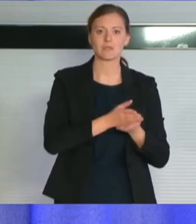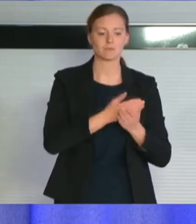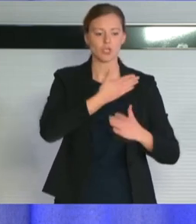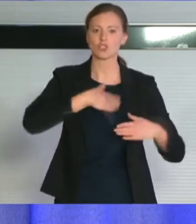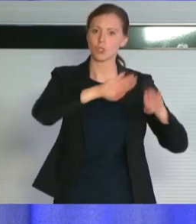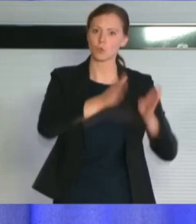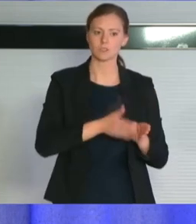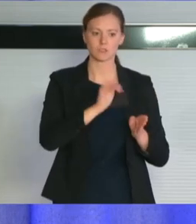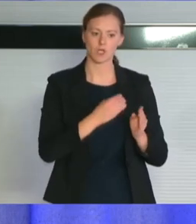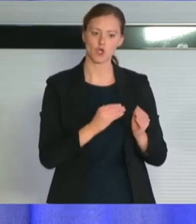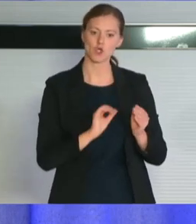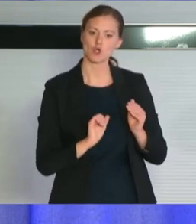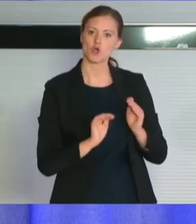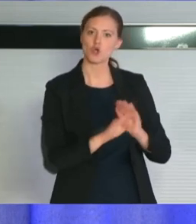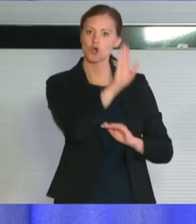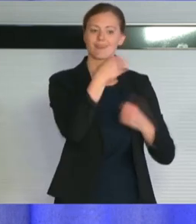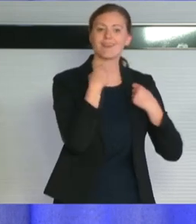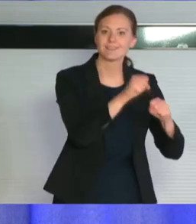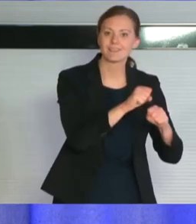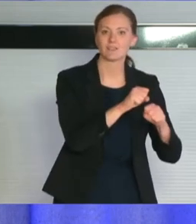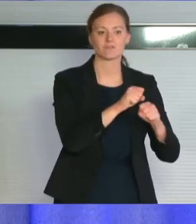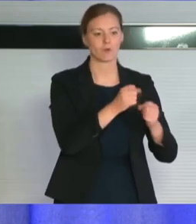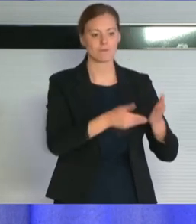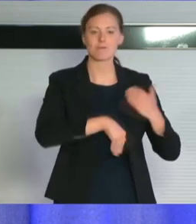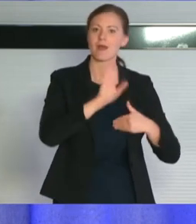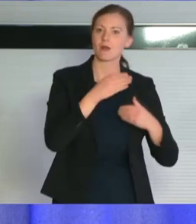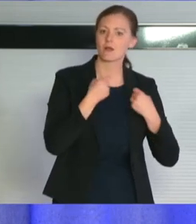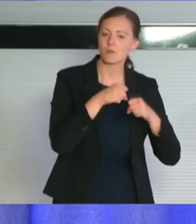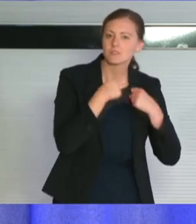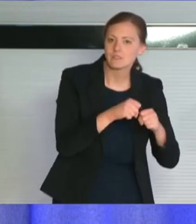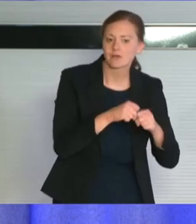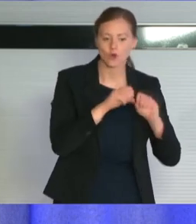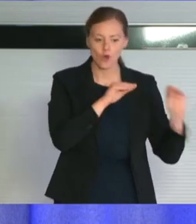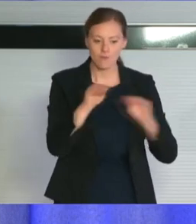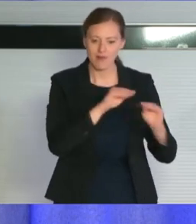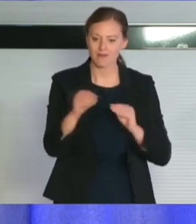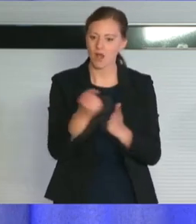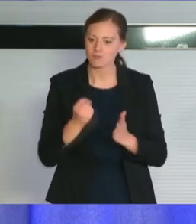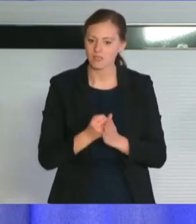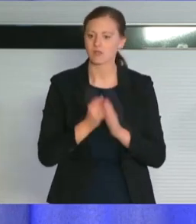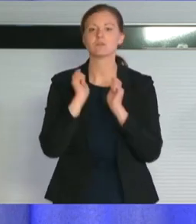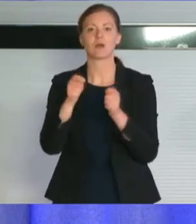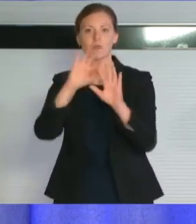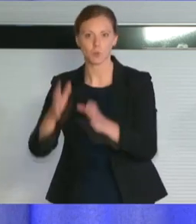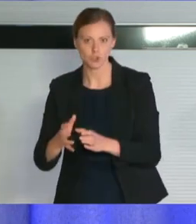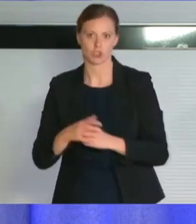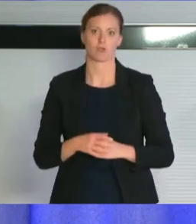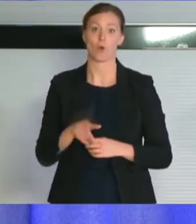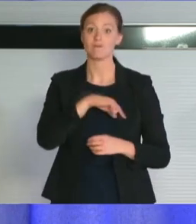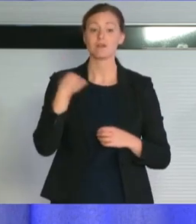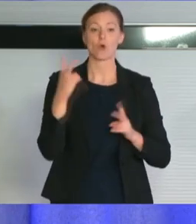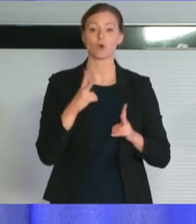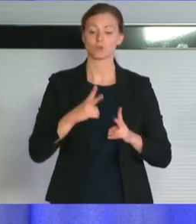øke kapasiteten, skaffe mer utstyr, trene opp flere ansatte. Og regjeringen har også besluttet å se på tiltak for å